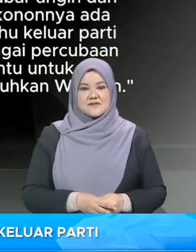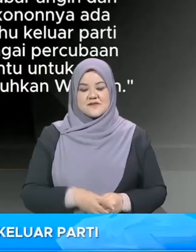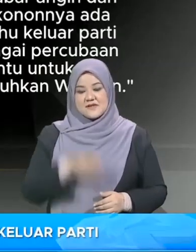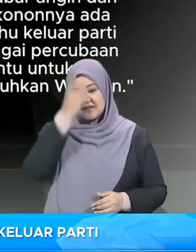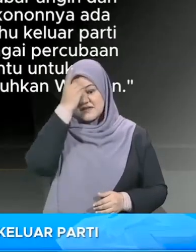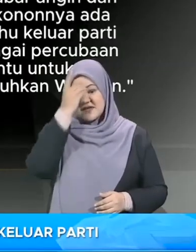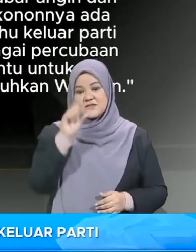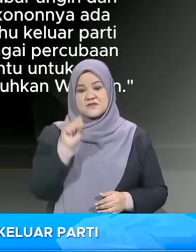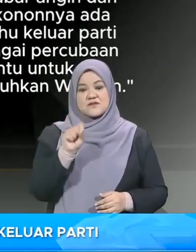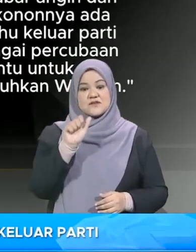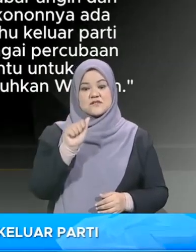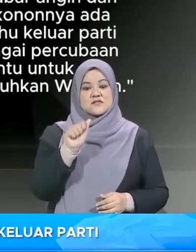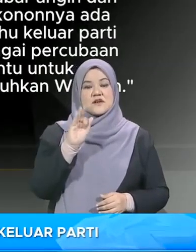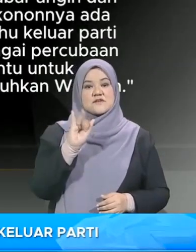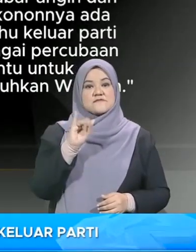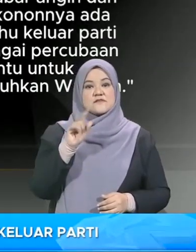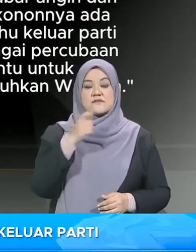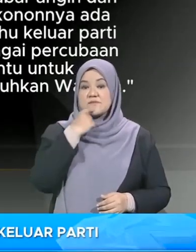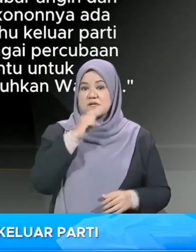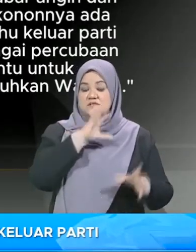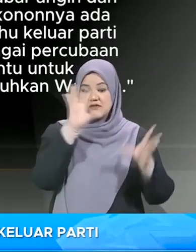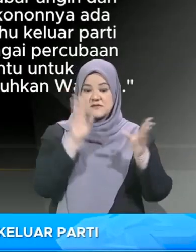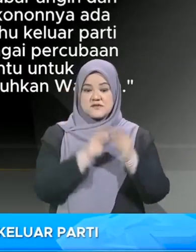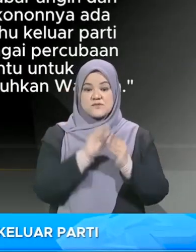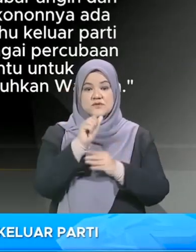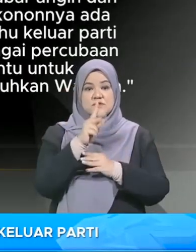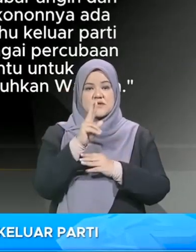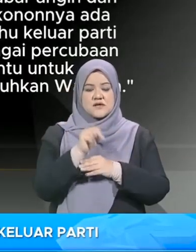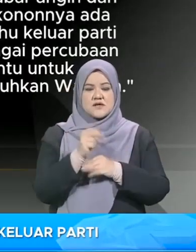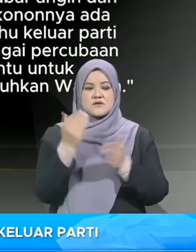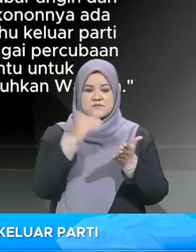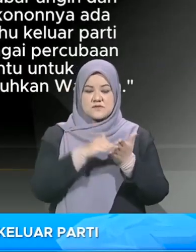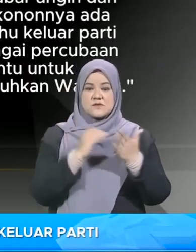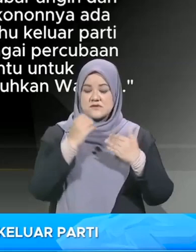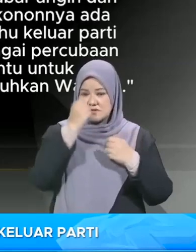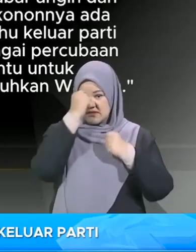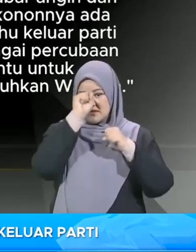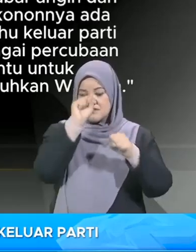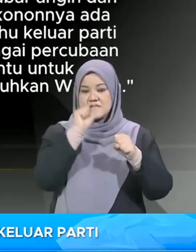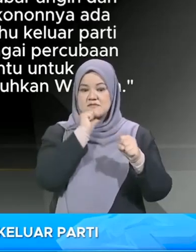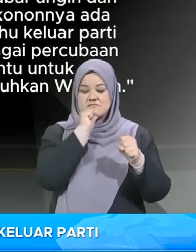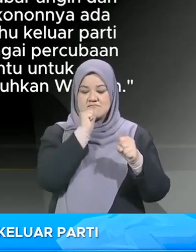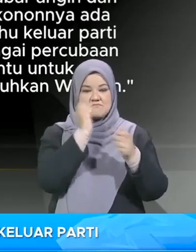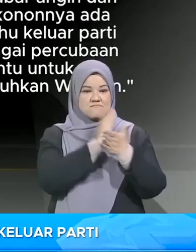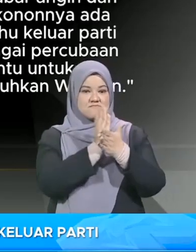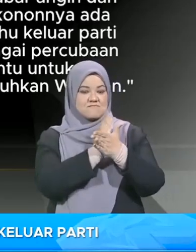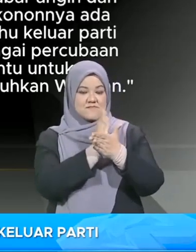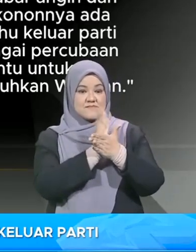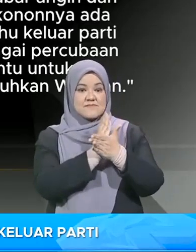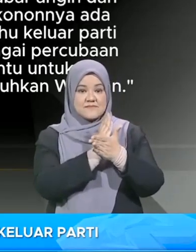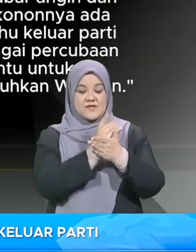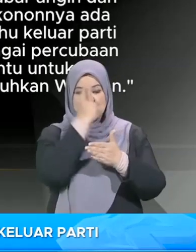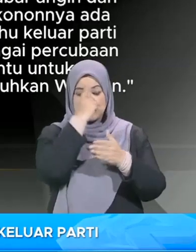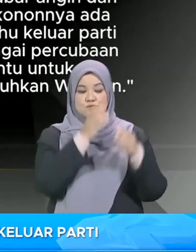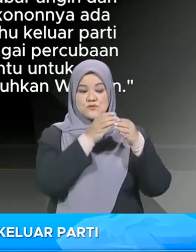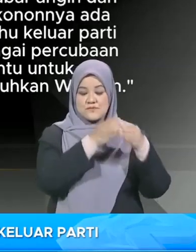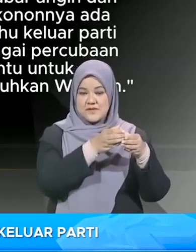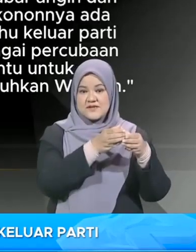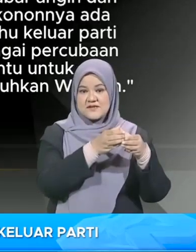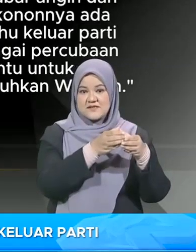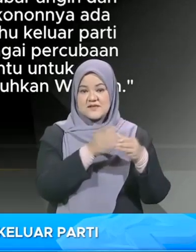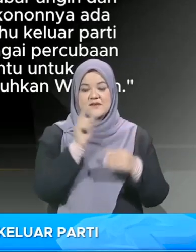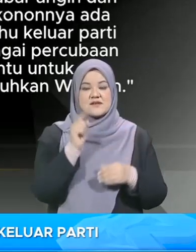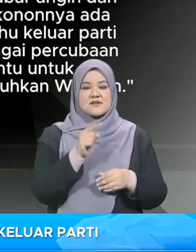Muhammad Syafi'i berkata semua Adul warisan mengulangi kesetiaan tidak berbelah bagi mereka kepada party